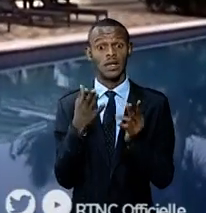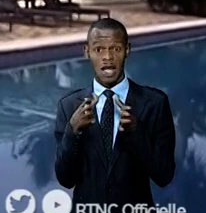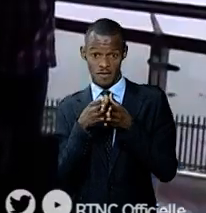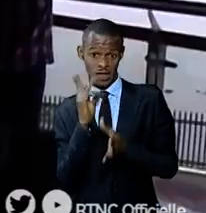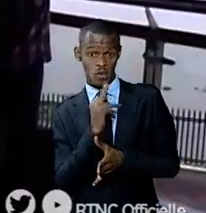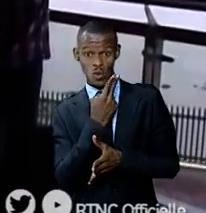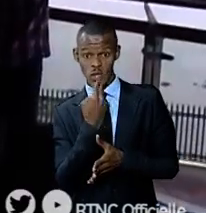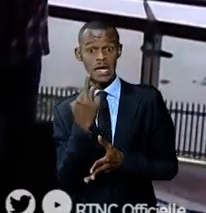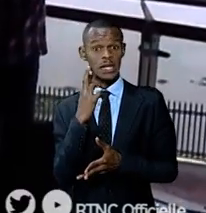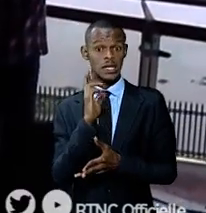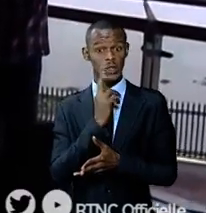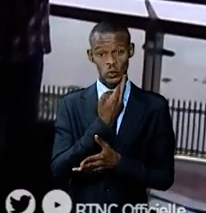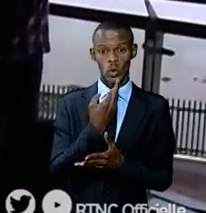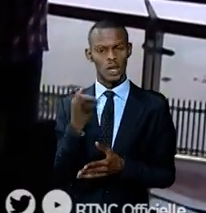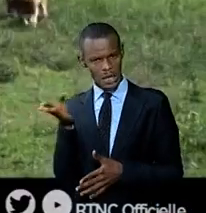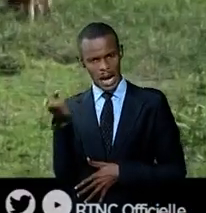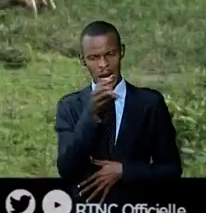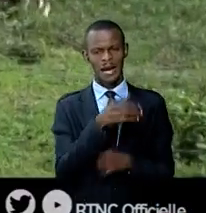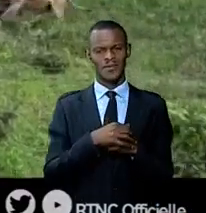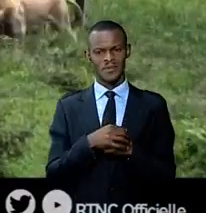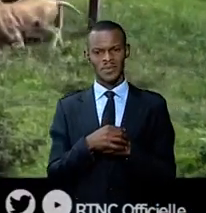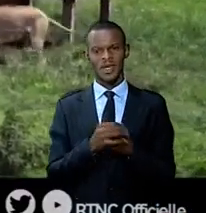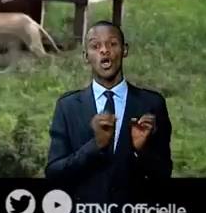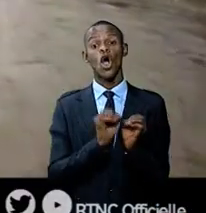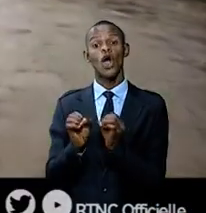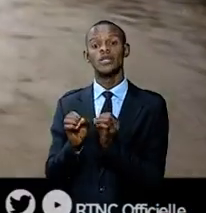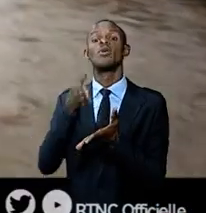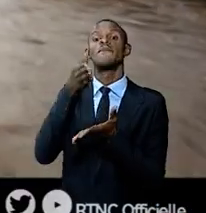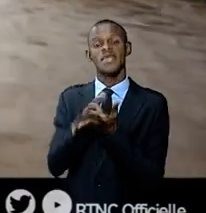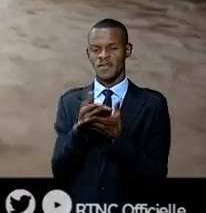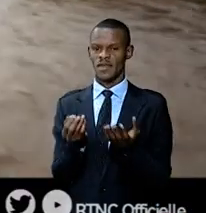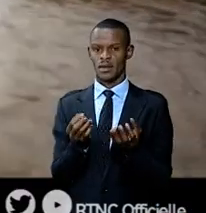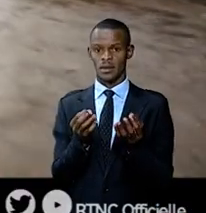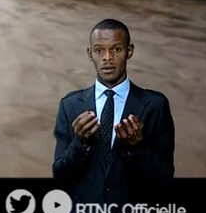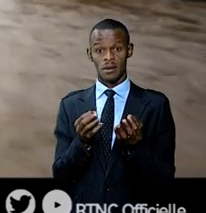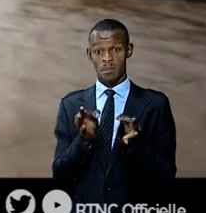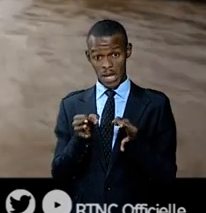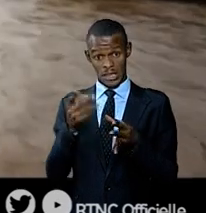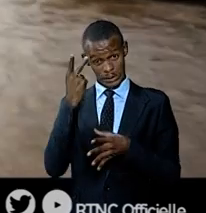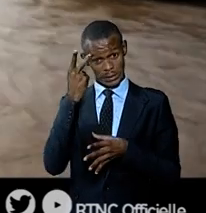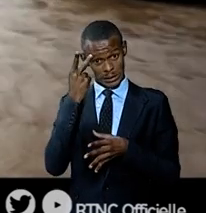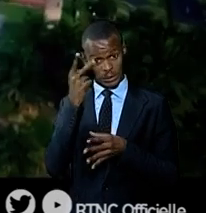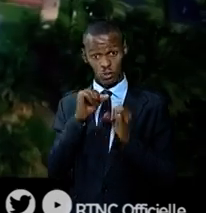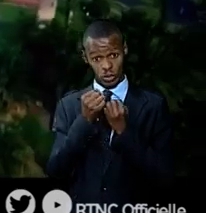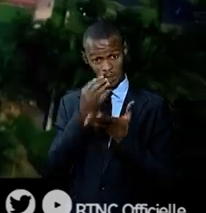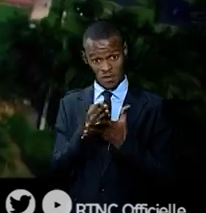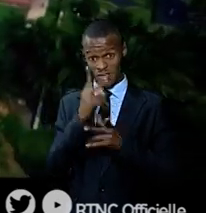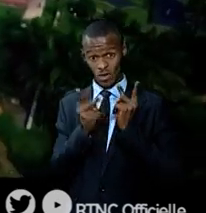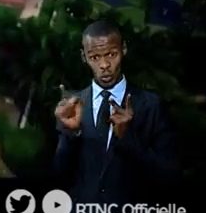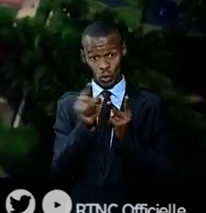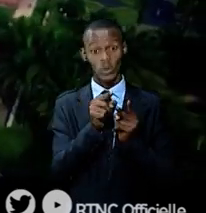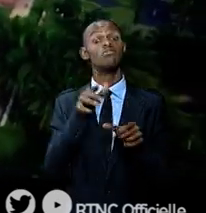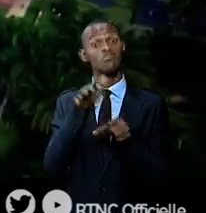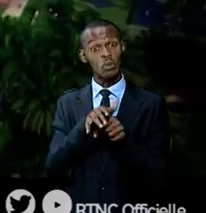Ces activités sont souvent organisées par le secteur privé. Kinshasa en compte en quantité industrielle. Le City Tour